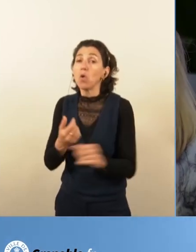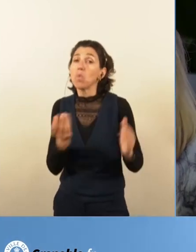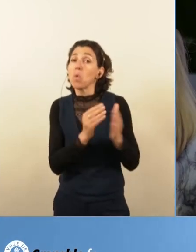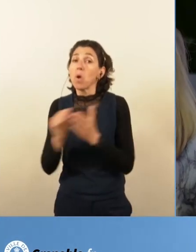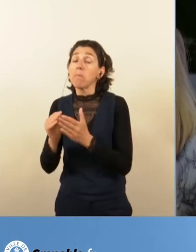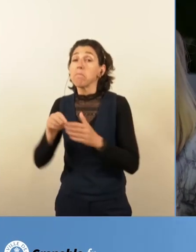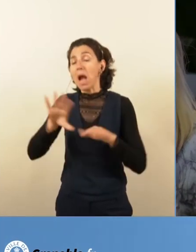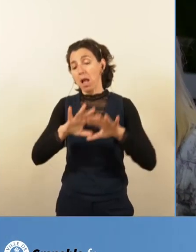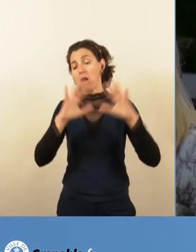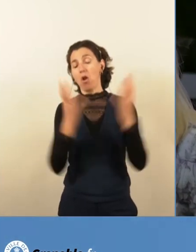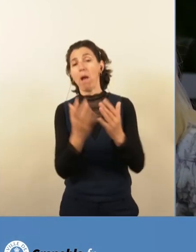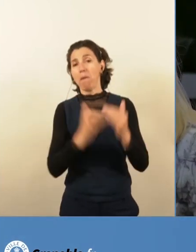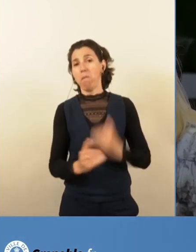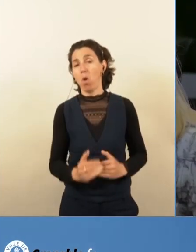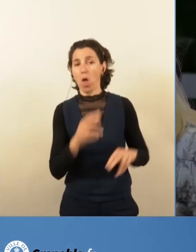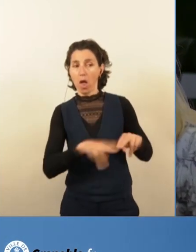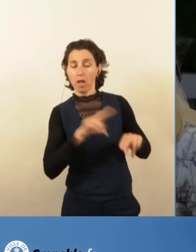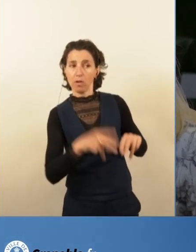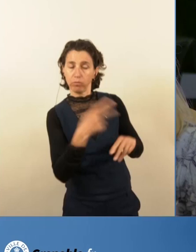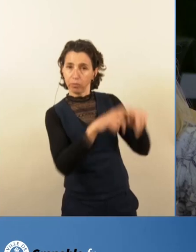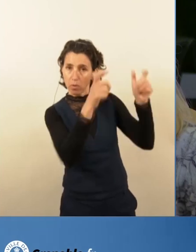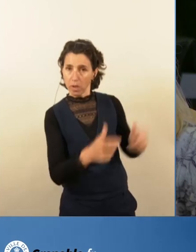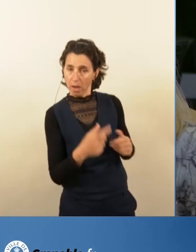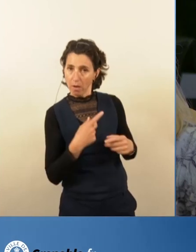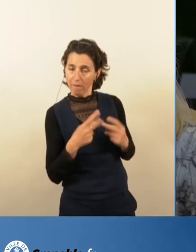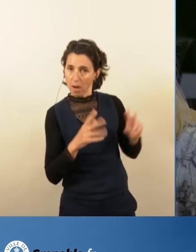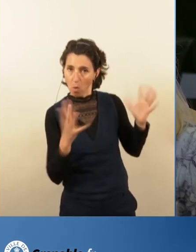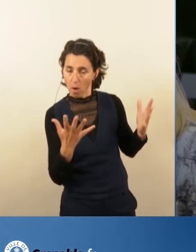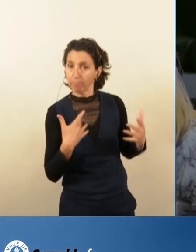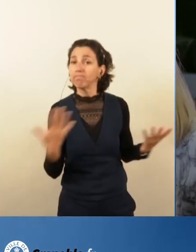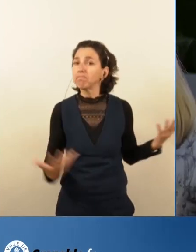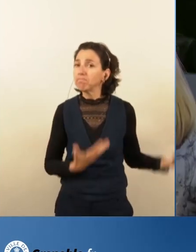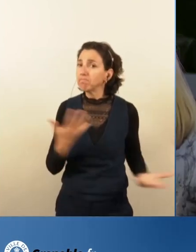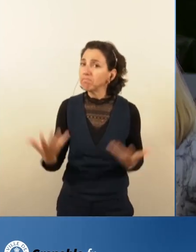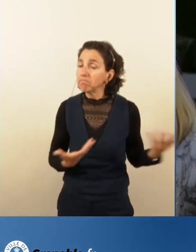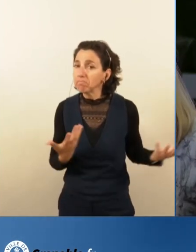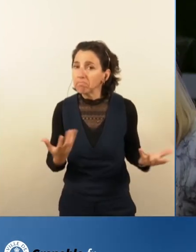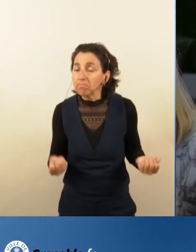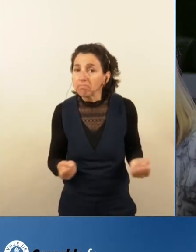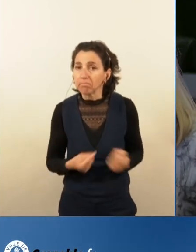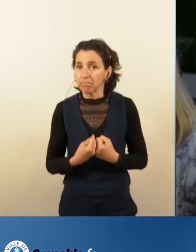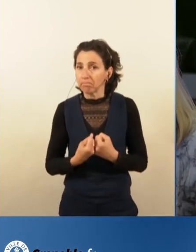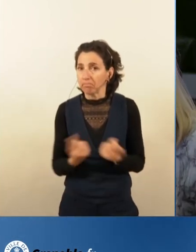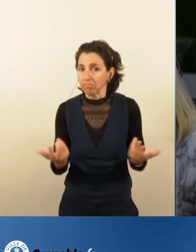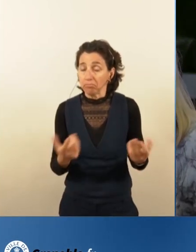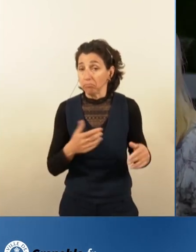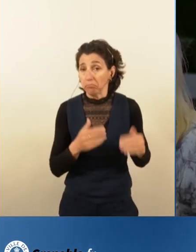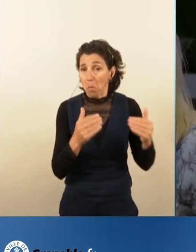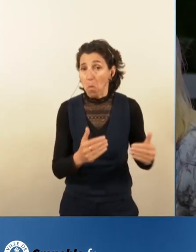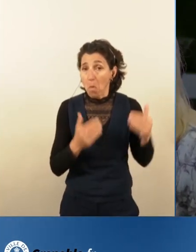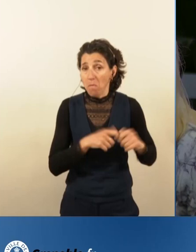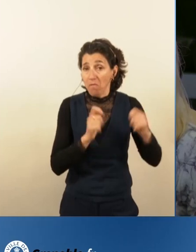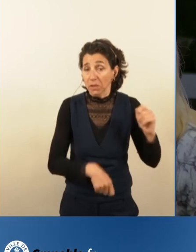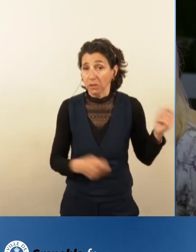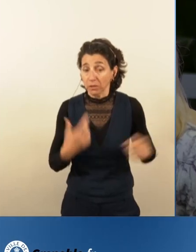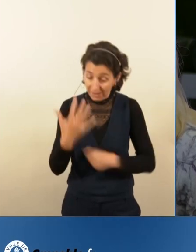global de rénovation de l'hôtel de ville à ma connaissance investissements correspondants ils n'ont pas bougé cinq ans